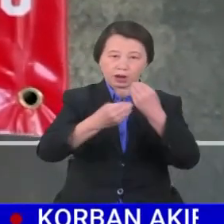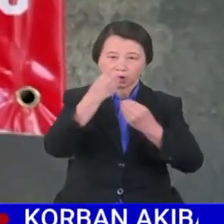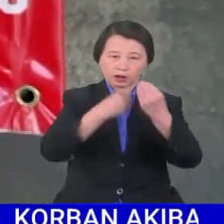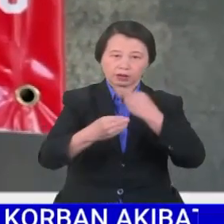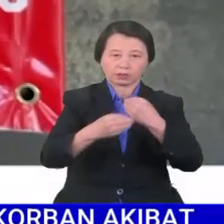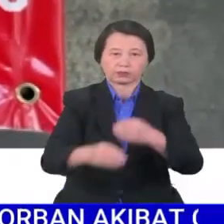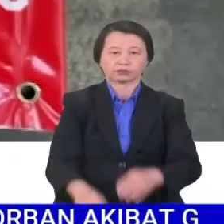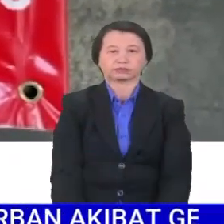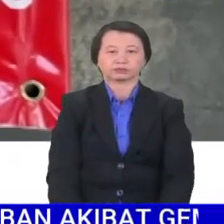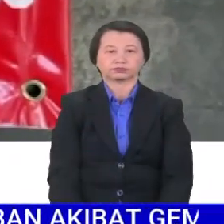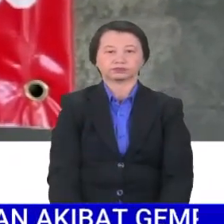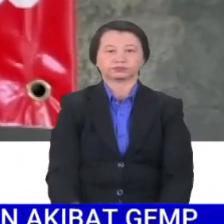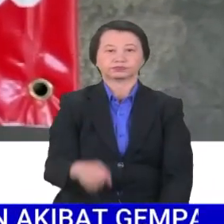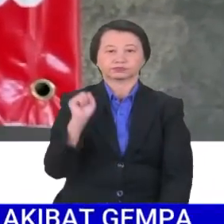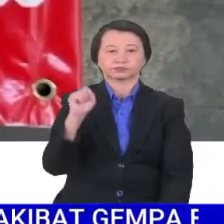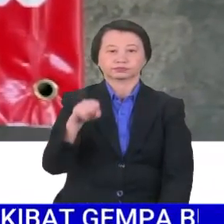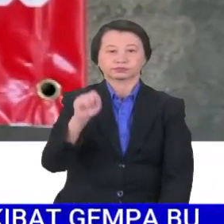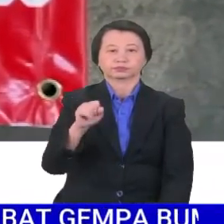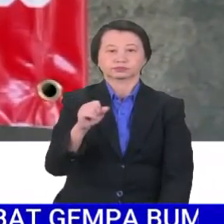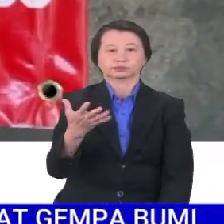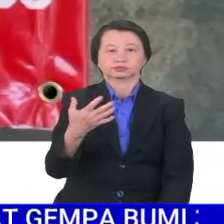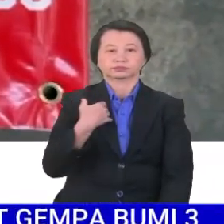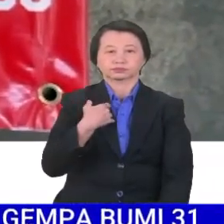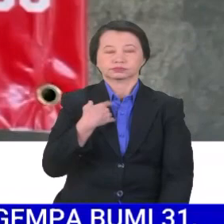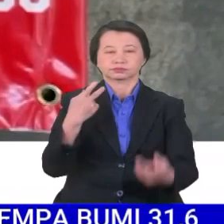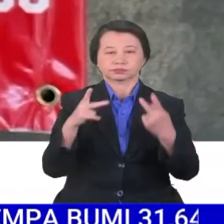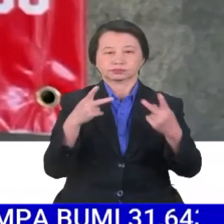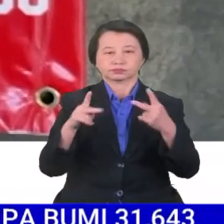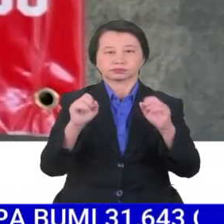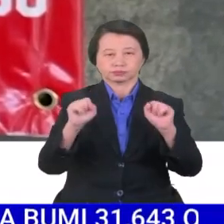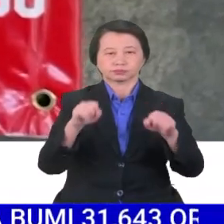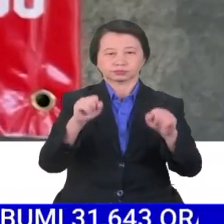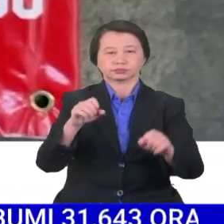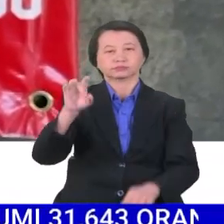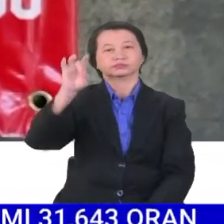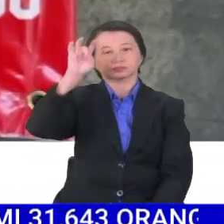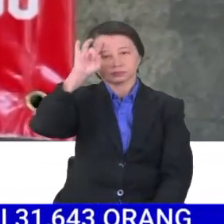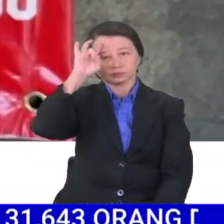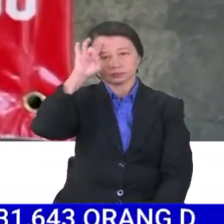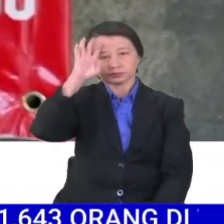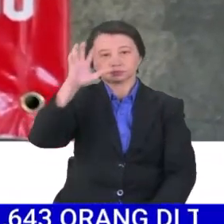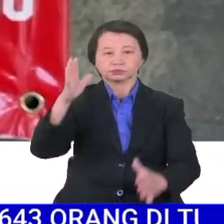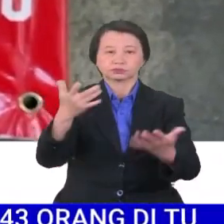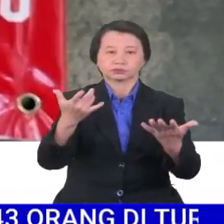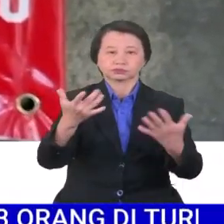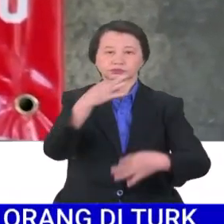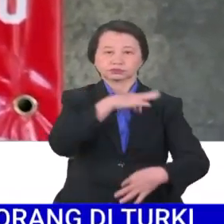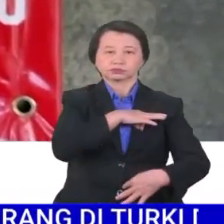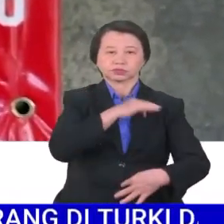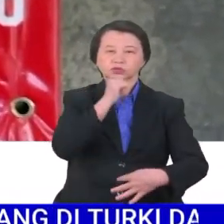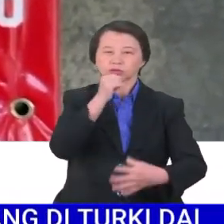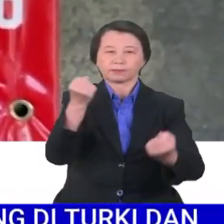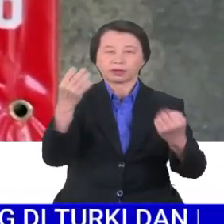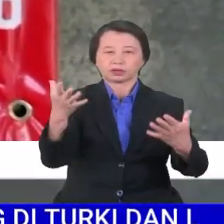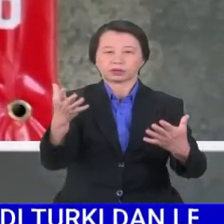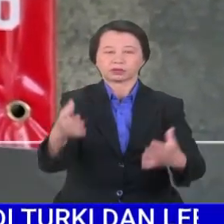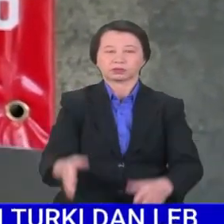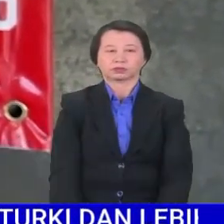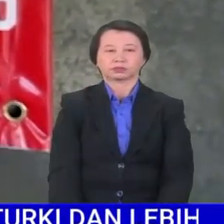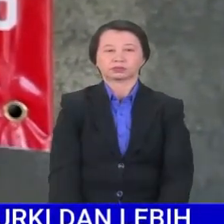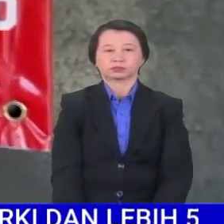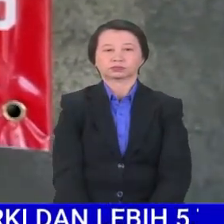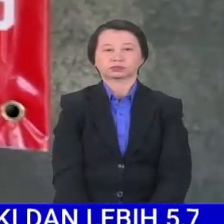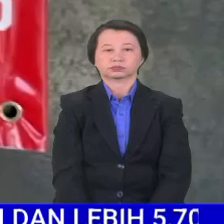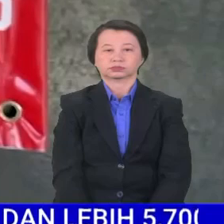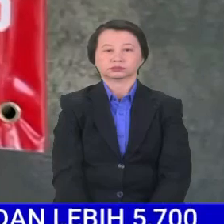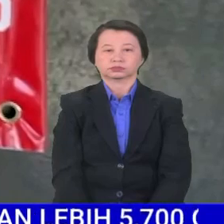lain tu boleh buat menu ni, insya-Allah. Walaupun untung tu tak banyak, tapi ada bisnes